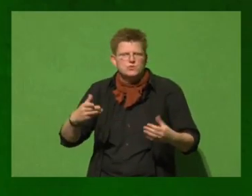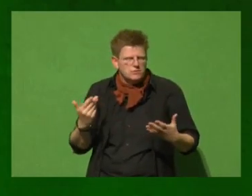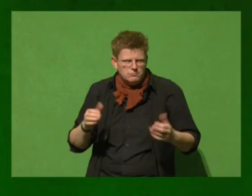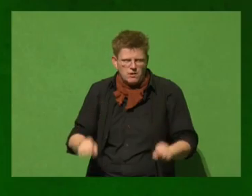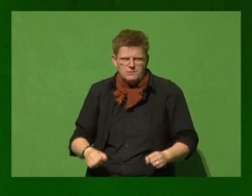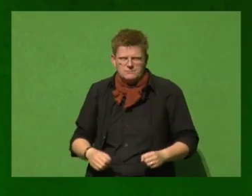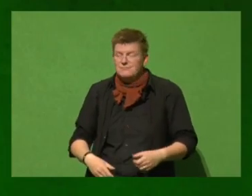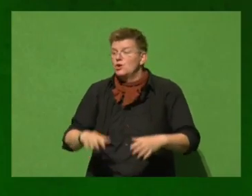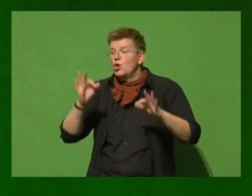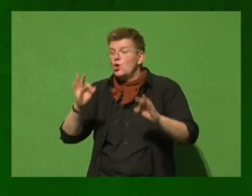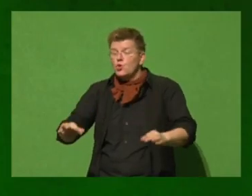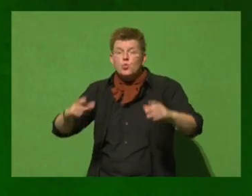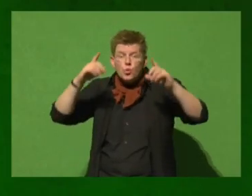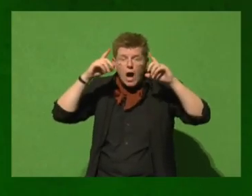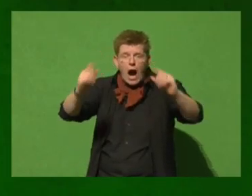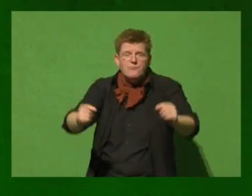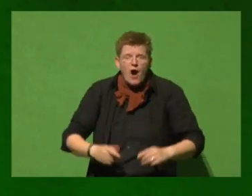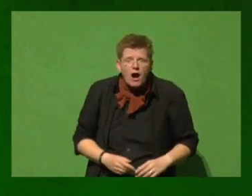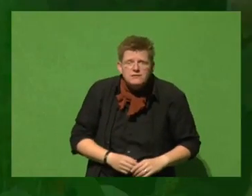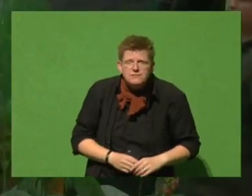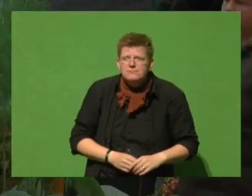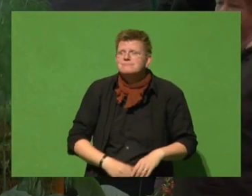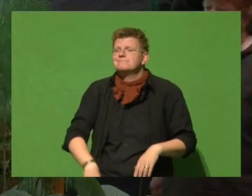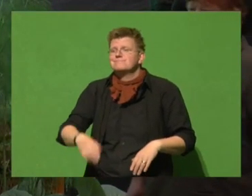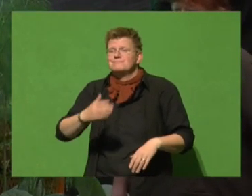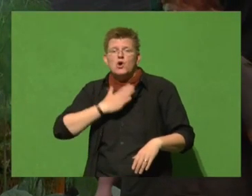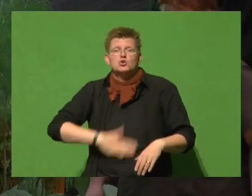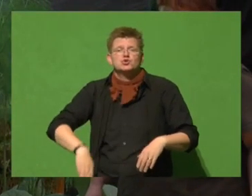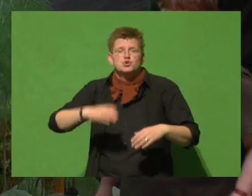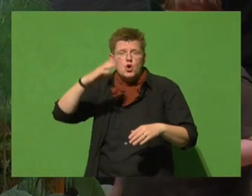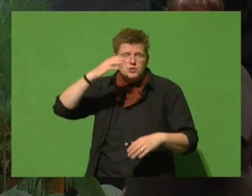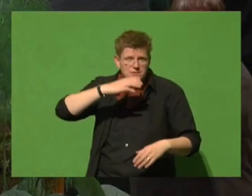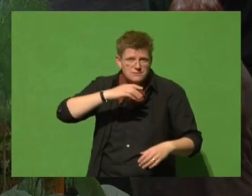Kommt gut nach Hause, habt noch einen guten Restsonntag und wir sehen